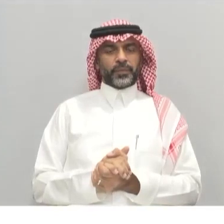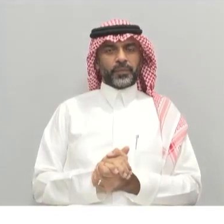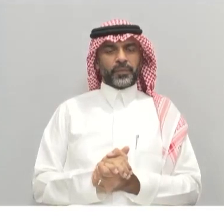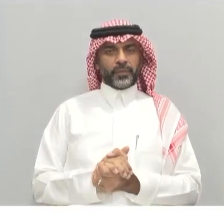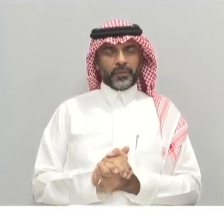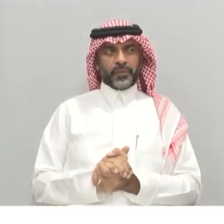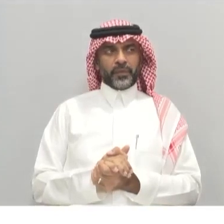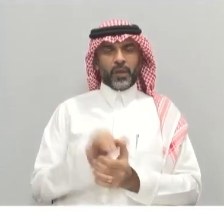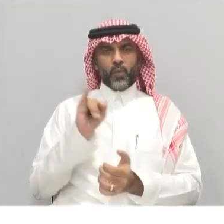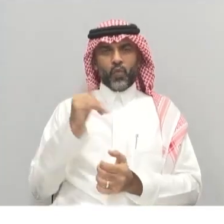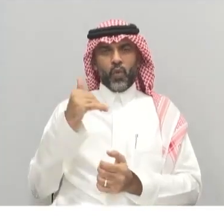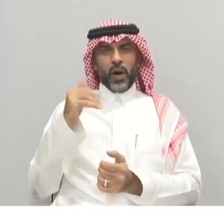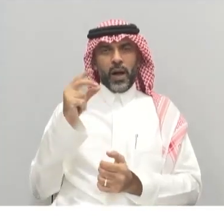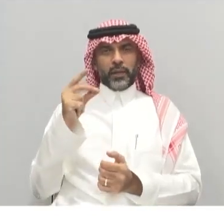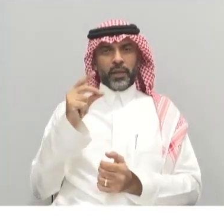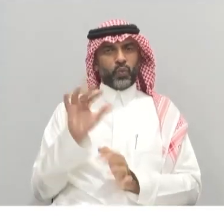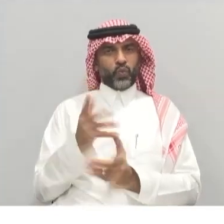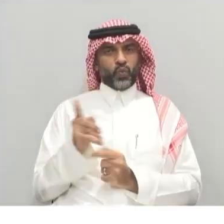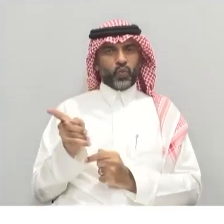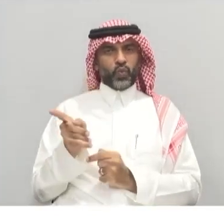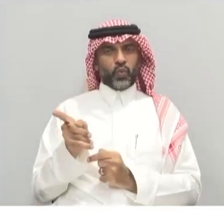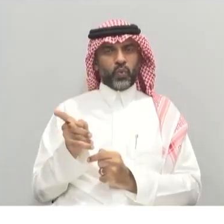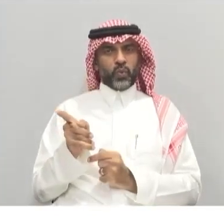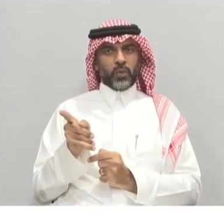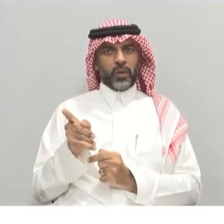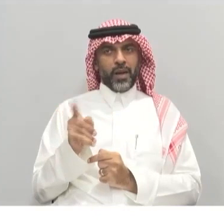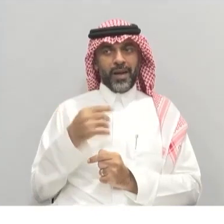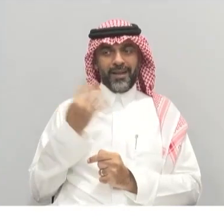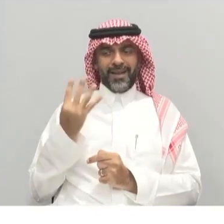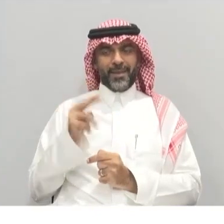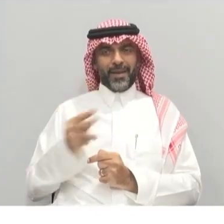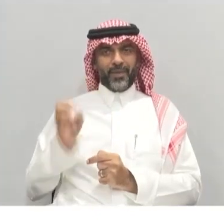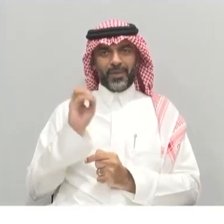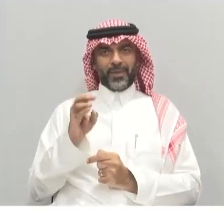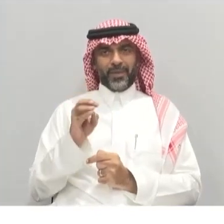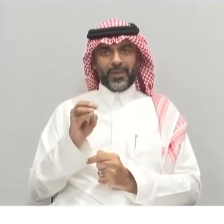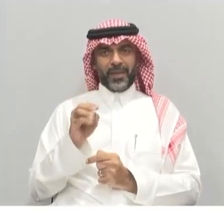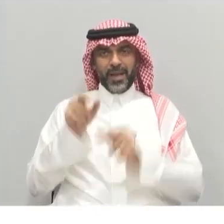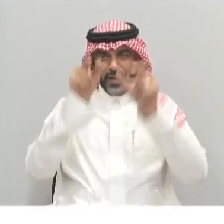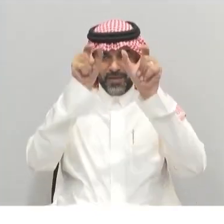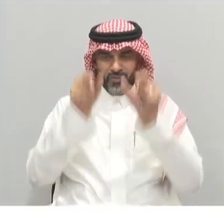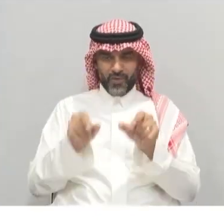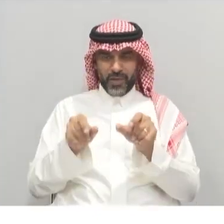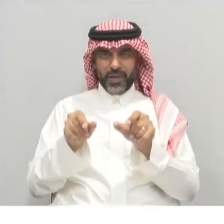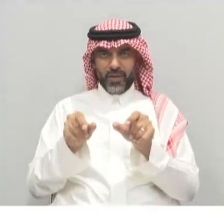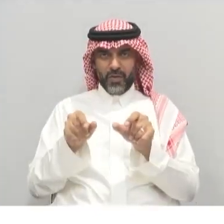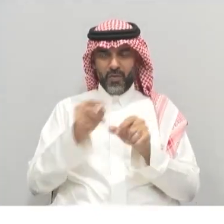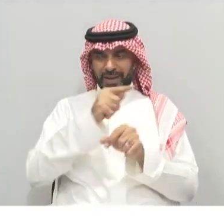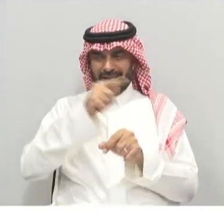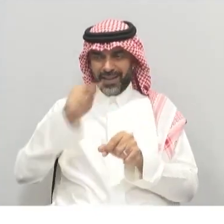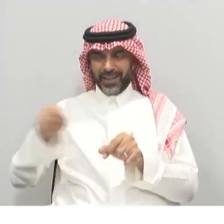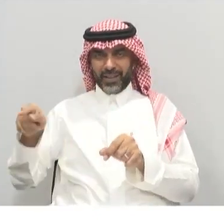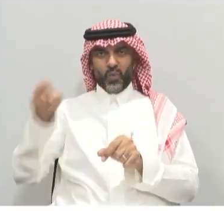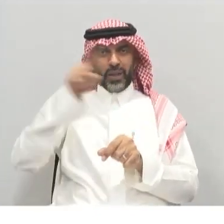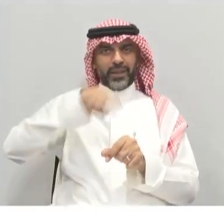المخططات تمثله هذه الصوره ايضا ذكرنا اربع انواع المخططات العمودي والخطي والدائري